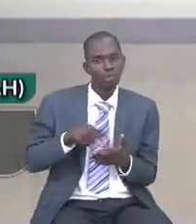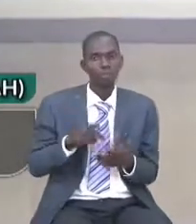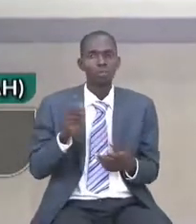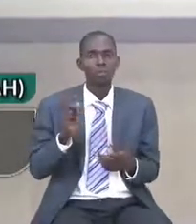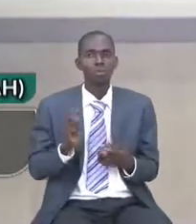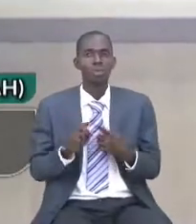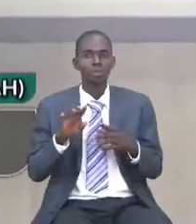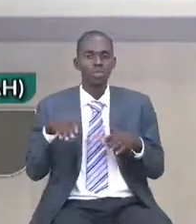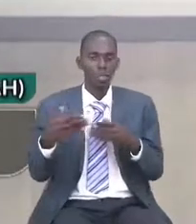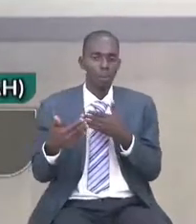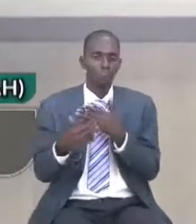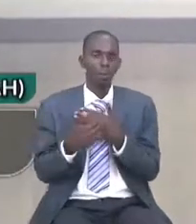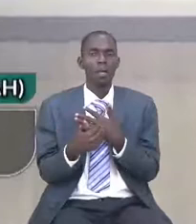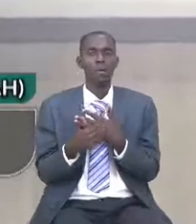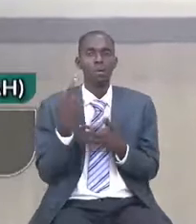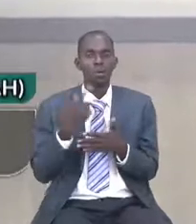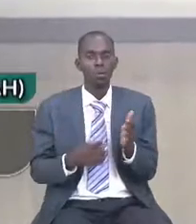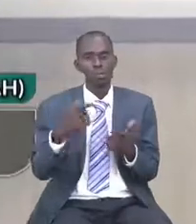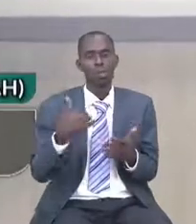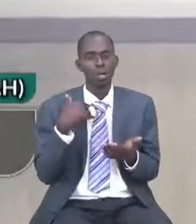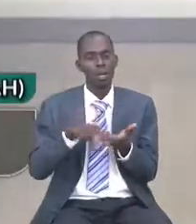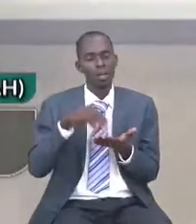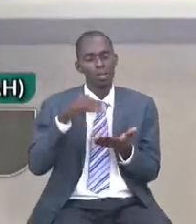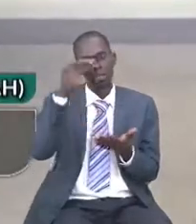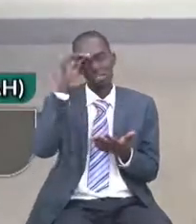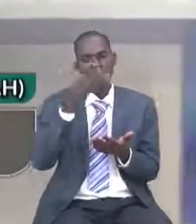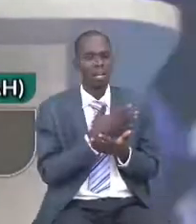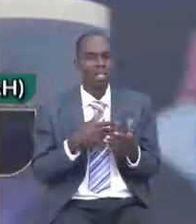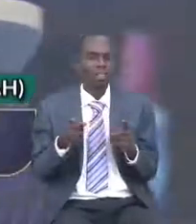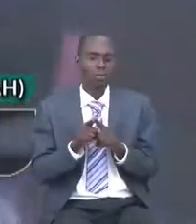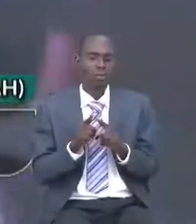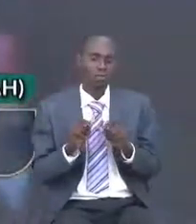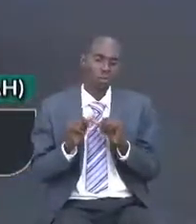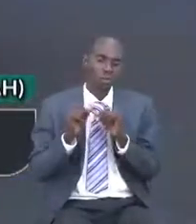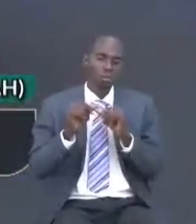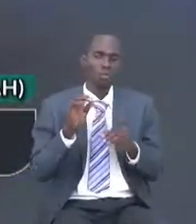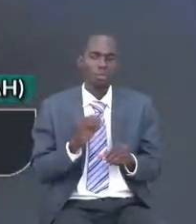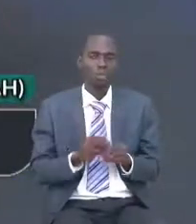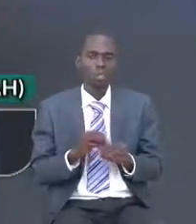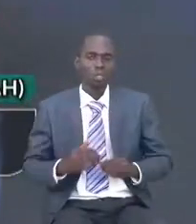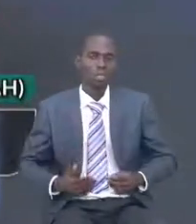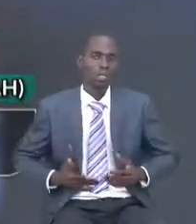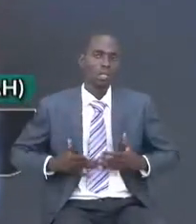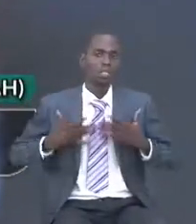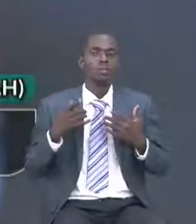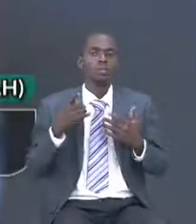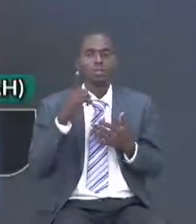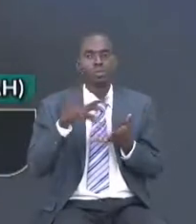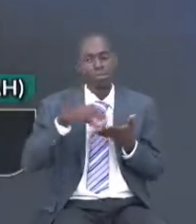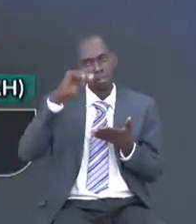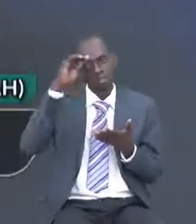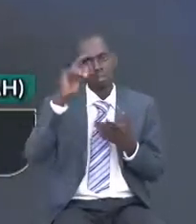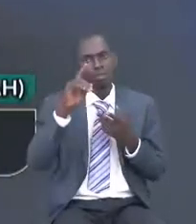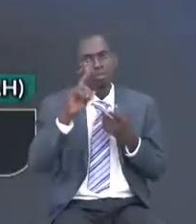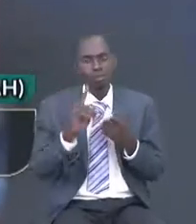pour réciter. Vous avez lu, appris pour donner ce que vous avez appris. Et comme vous évoluez